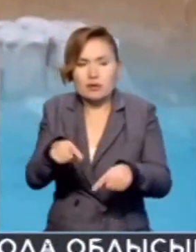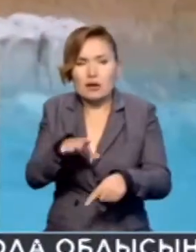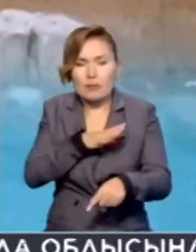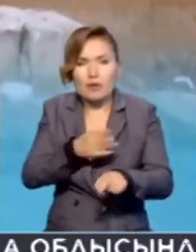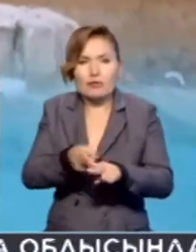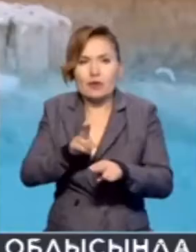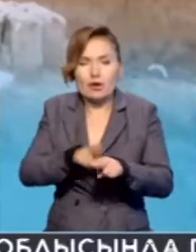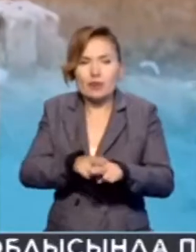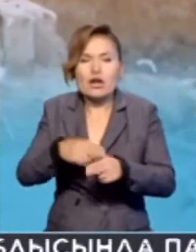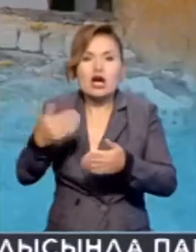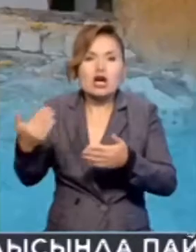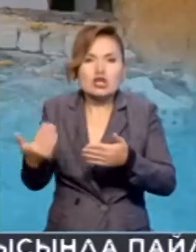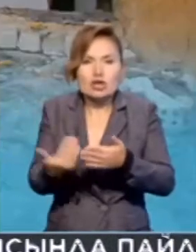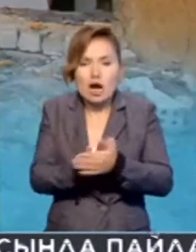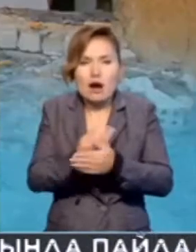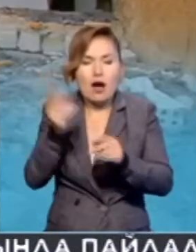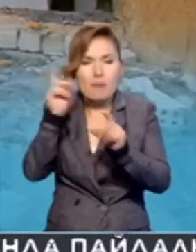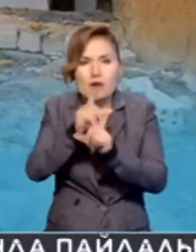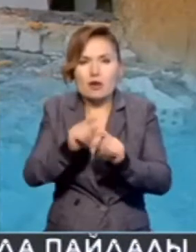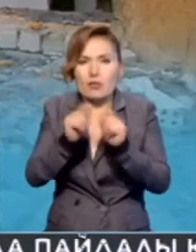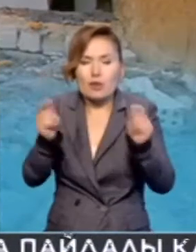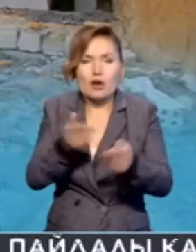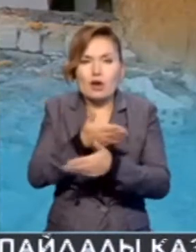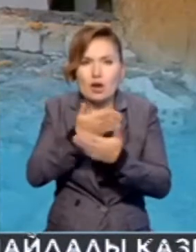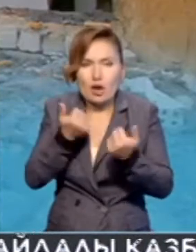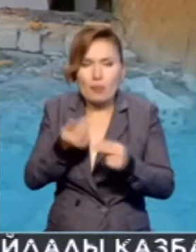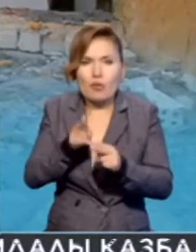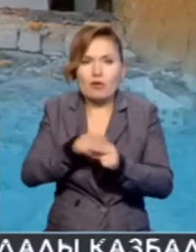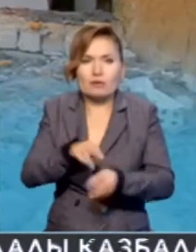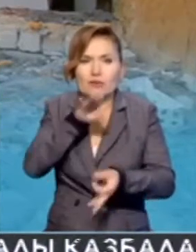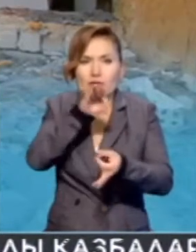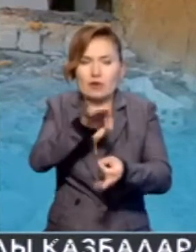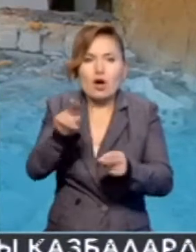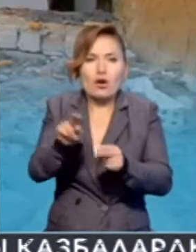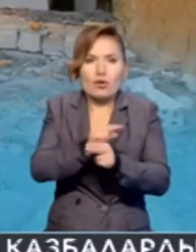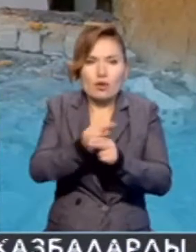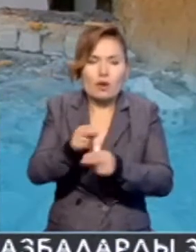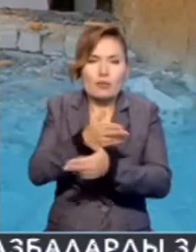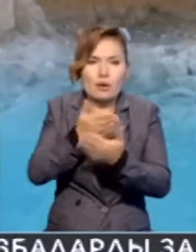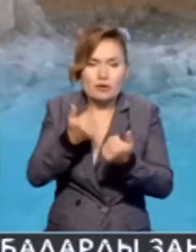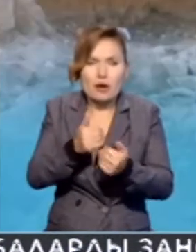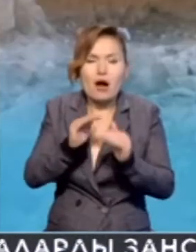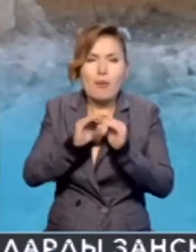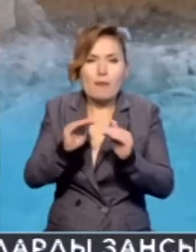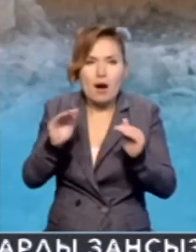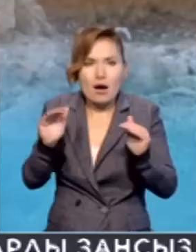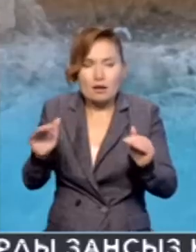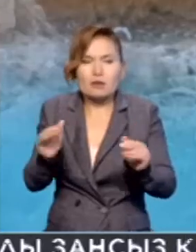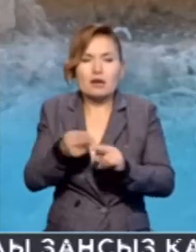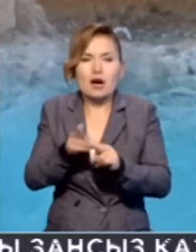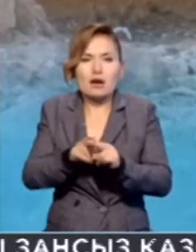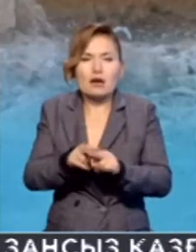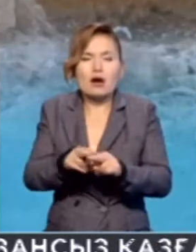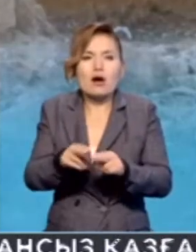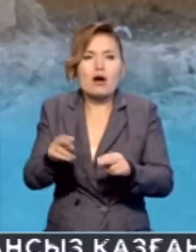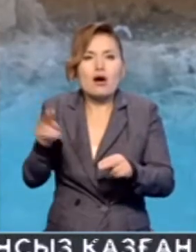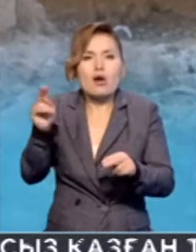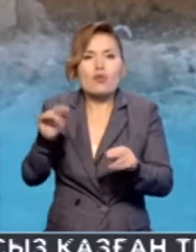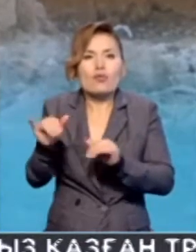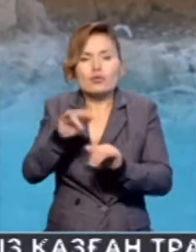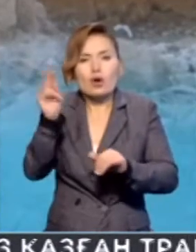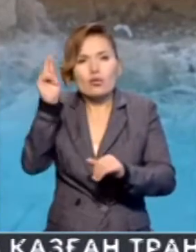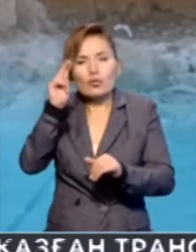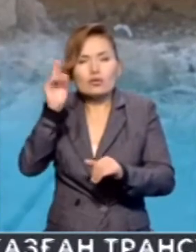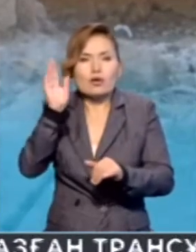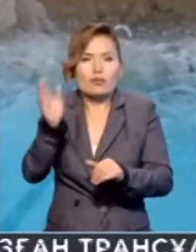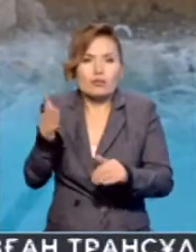тұрғаныңыздай орнына жаңа салынбаған. Әлі осы үйінді күйінде тұр. Балалар бұл жерде сабақ оқыған жоқ. Жаңа оқу жылында осы ауылдағы